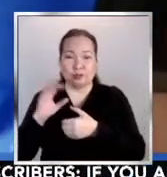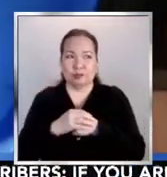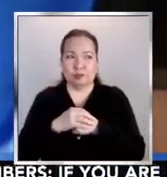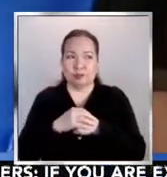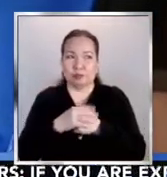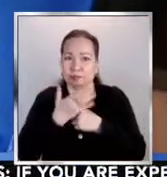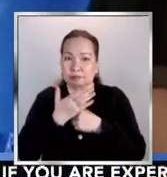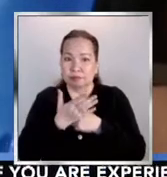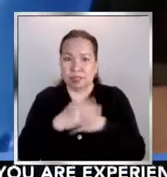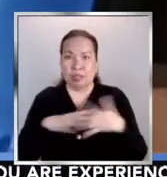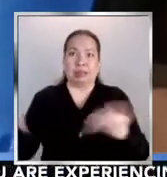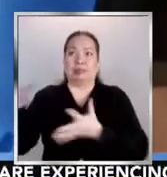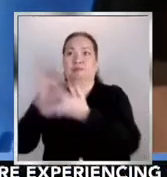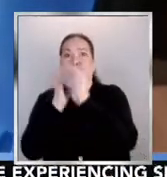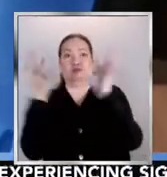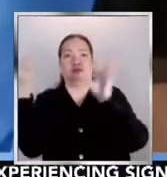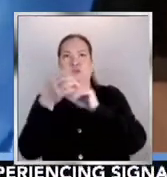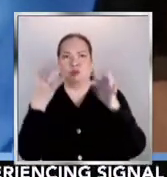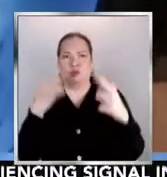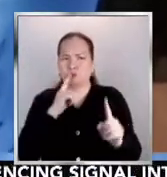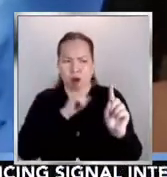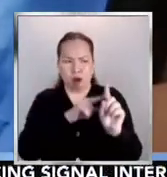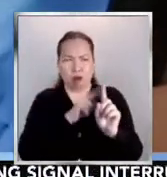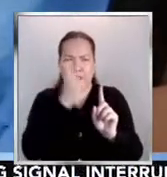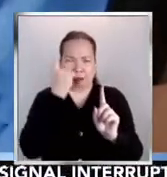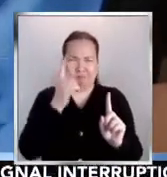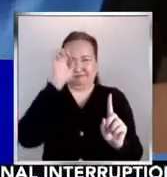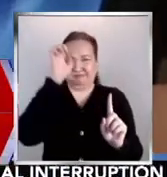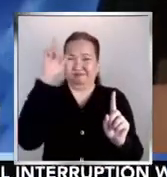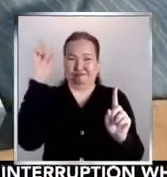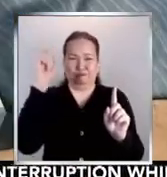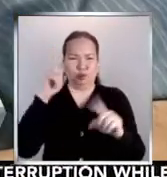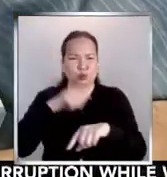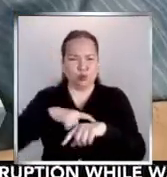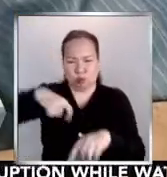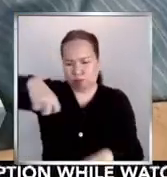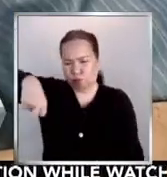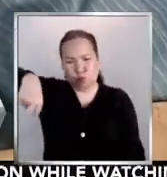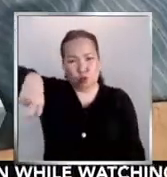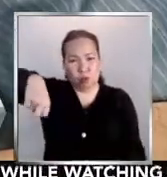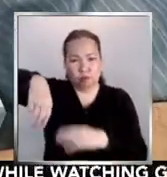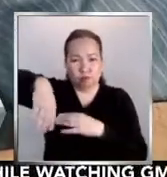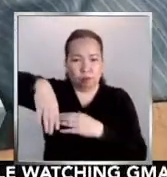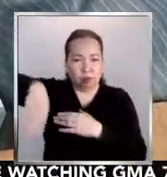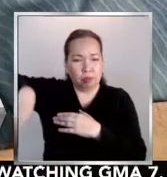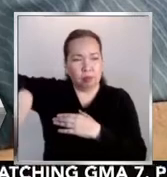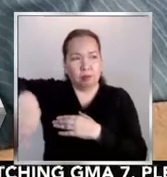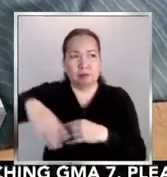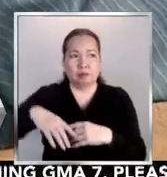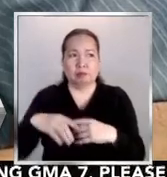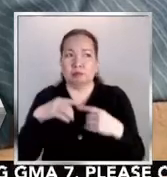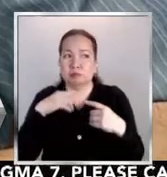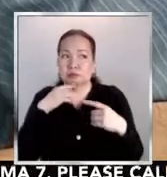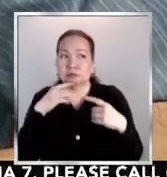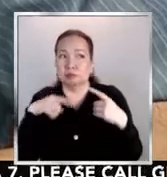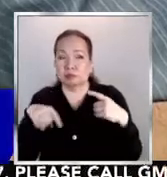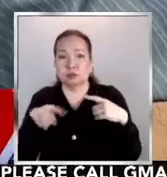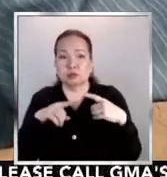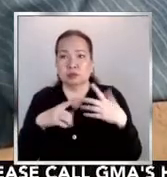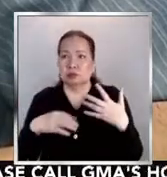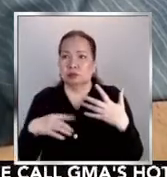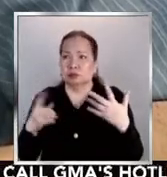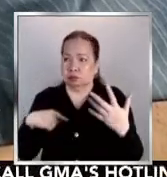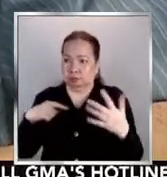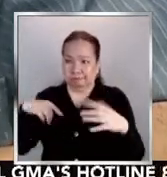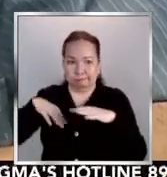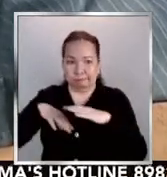nagkagulo matapos magpaputok ng baril ang isang lalaki pasado hating gabi. Pagpasok niya sa bar, ay bigla niyang kinumpronta ang isang babae